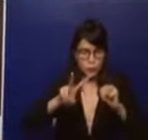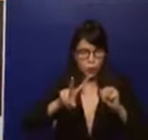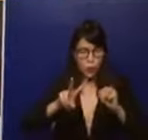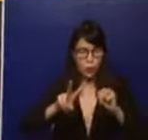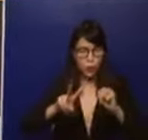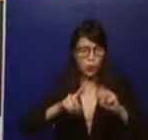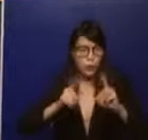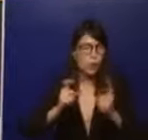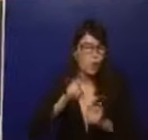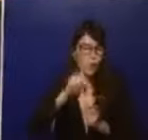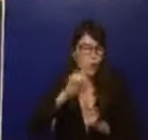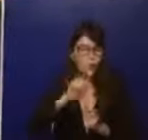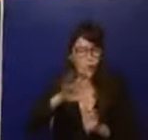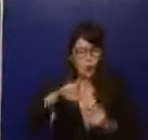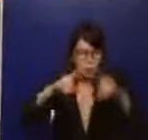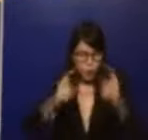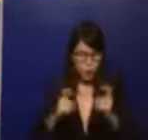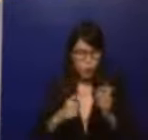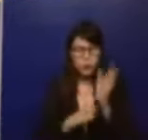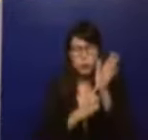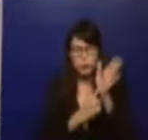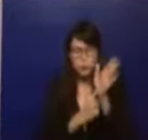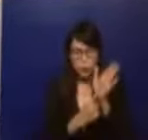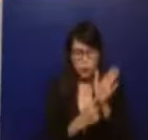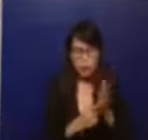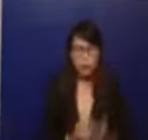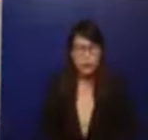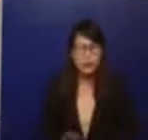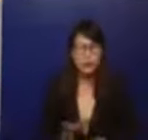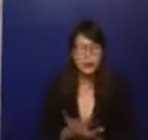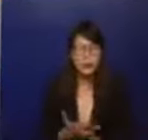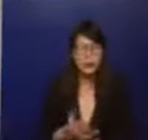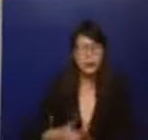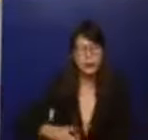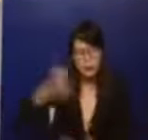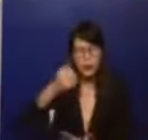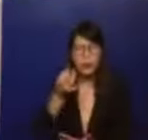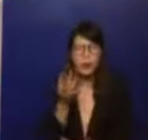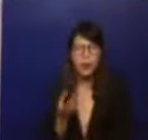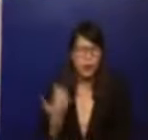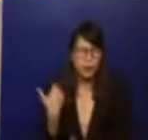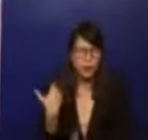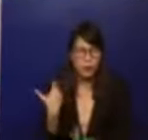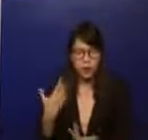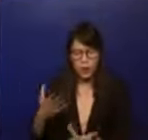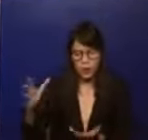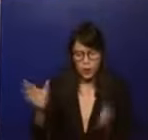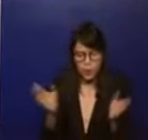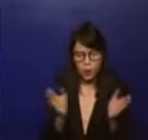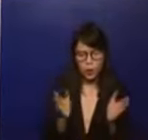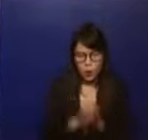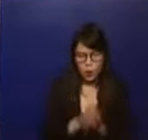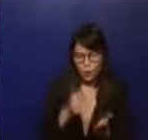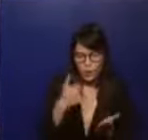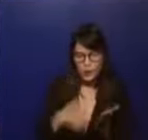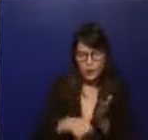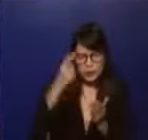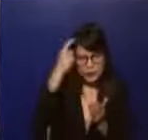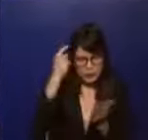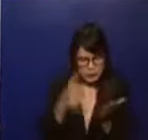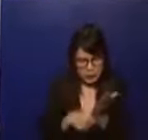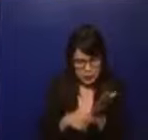25วงเล็บค่ะดิฉันจะยกตัวอย่างนะคะเช่นเงินได้อะไรที่เราได้รับมาแล้วเราไม่ต้องเอาไปคำนวณไม่ต้องไปคิดภาษีประจ